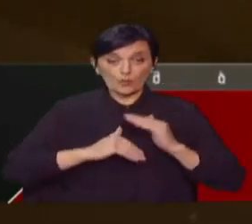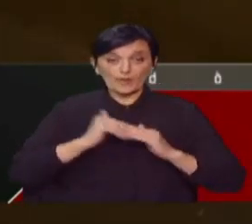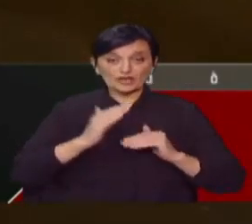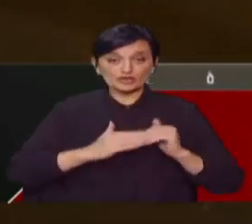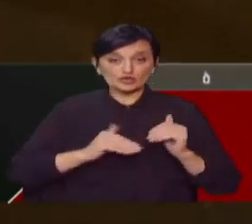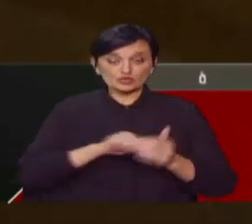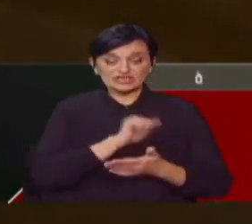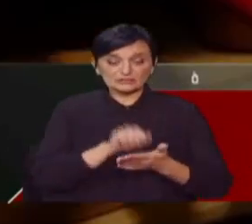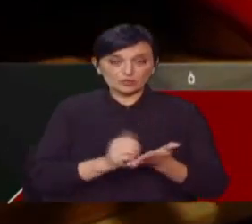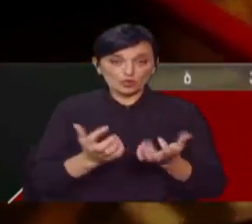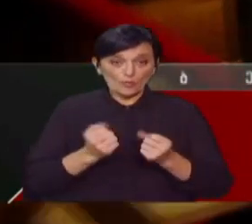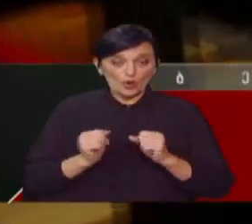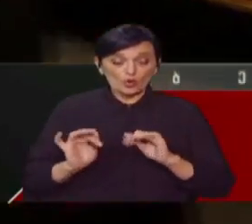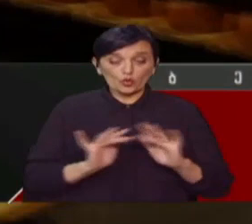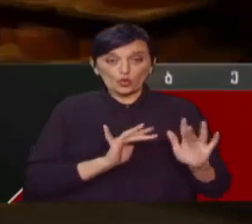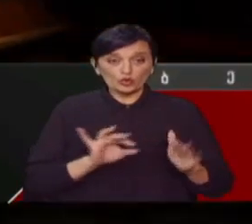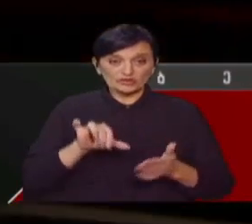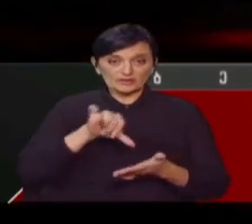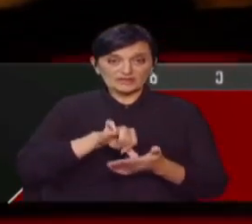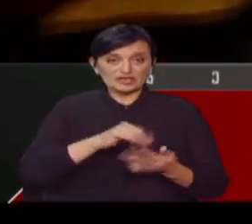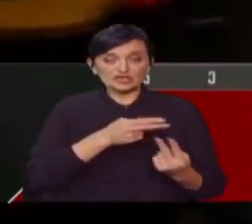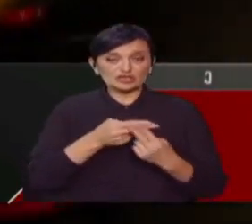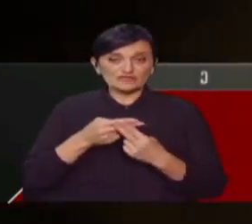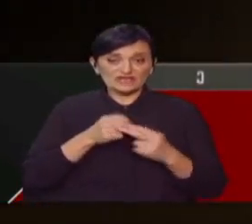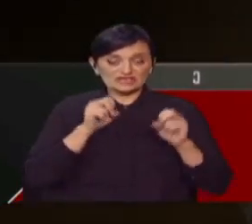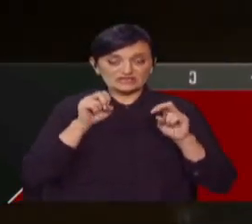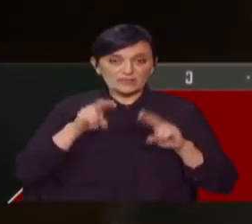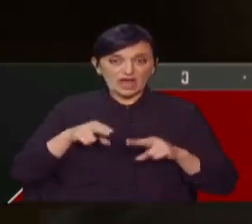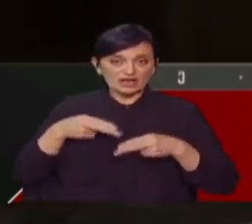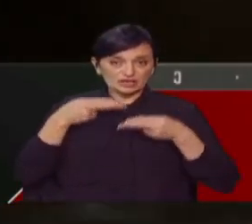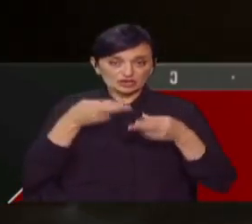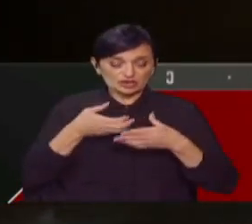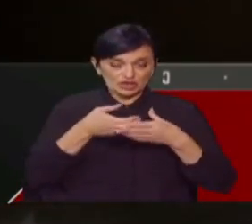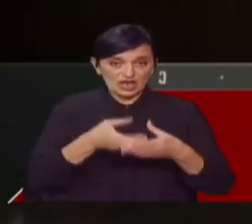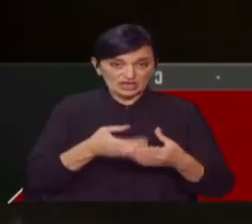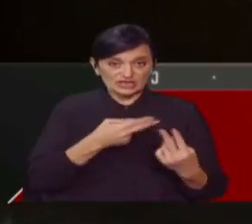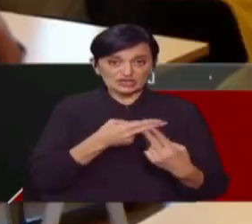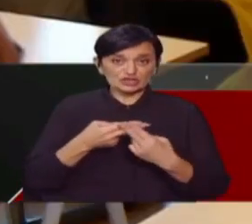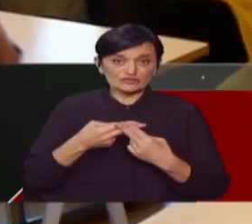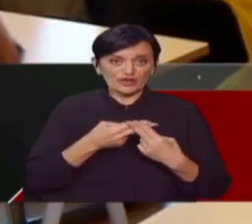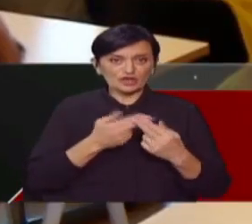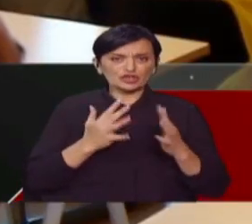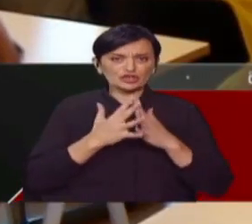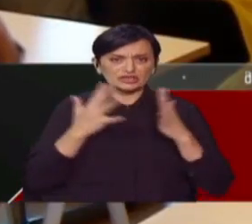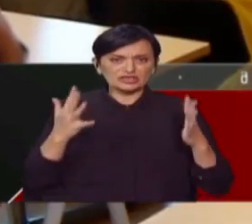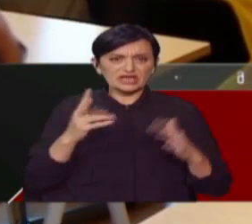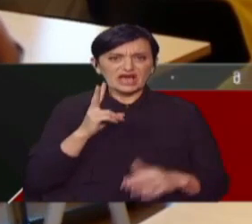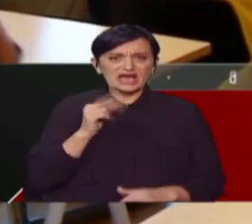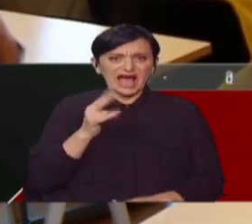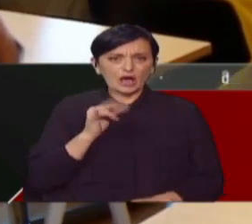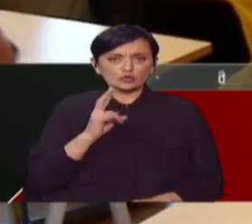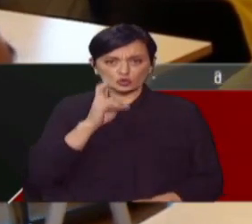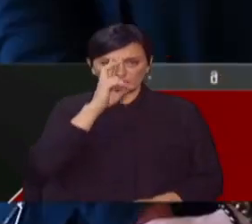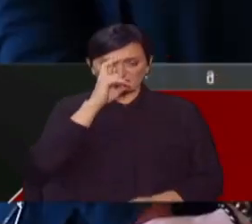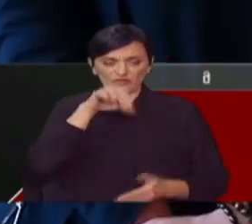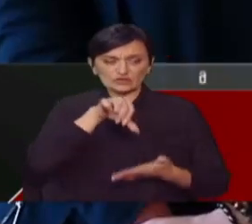პროფესიული დიპლომები მიიღო. ღონისძიებაზე დასასწრება შვეიცარიდან სპეციალურად ჩამოვიდა დელეგაცია, მათ შორის შვეიცარიის ყველაზე დიდი კანტონის